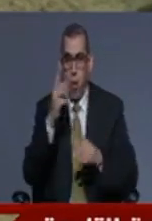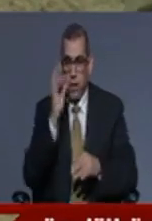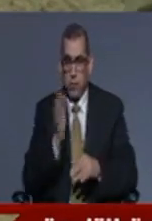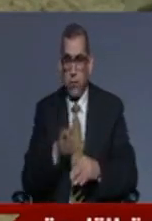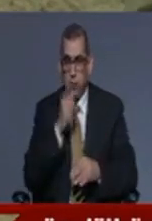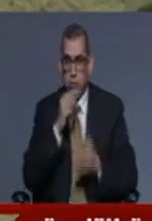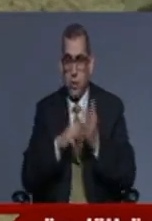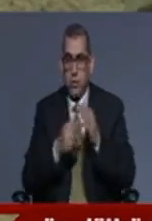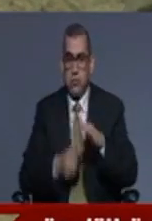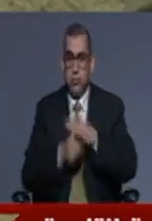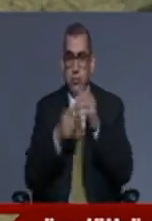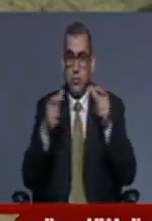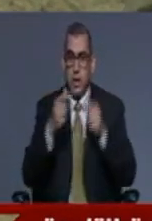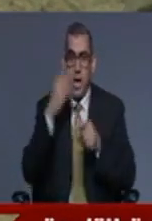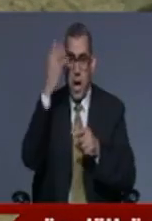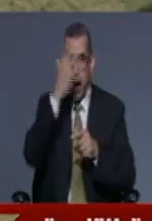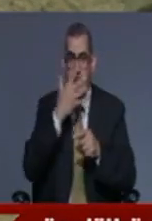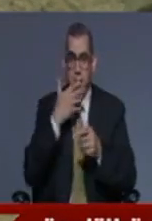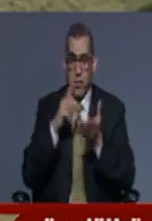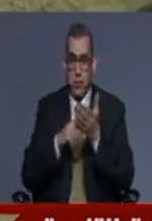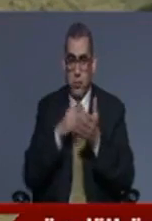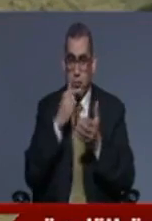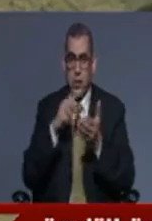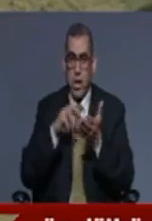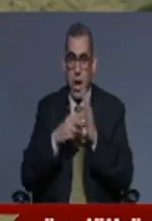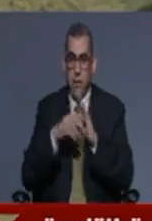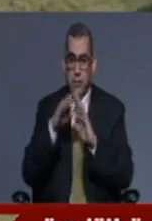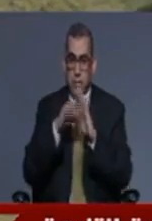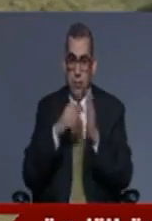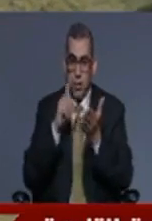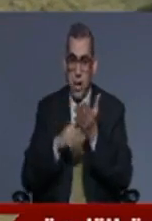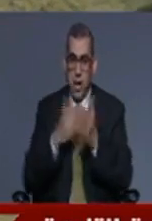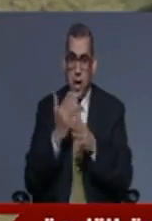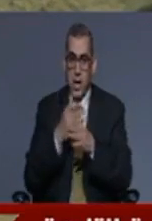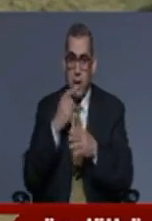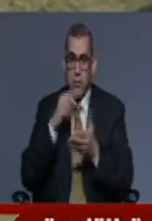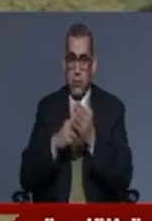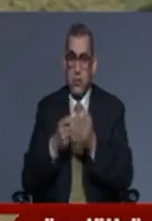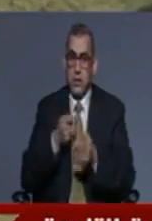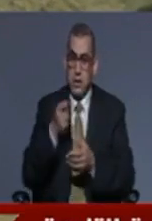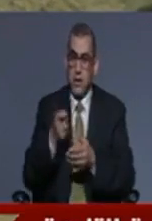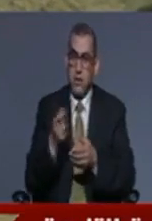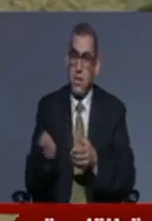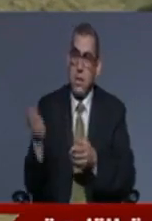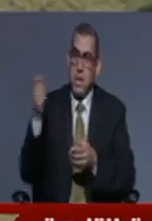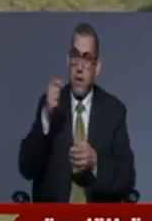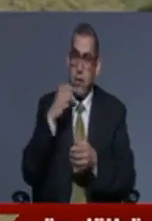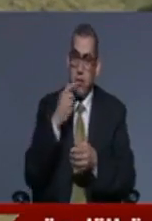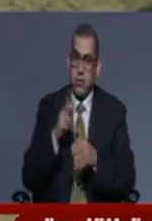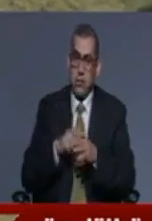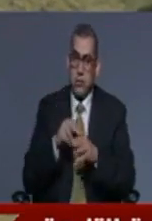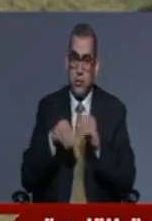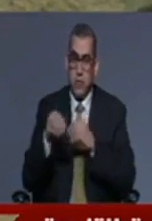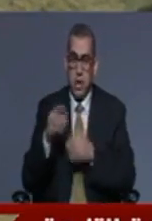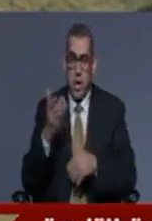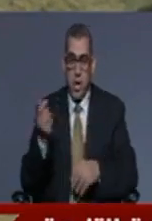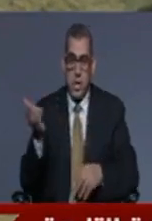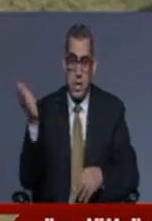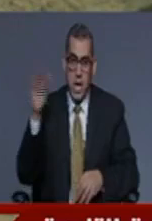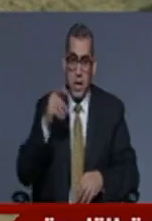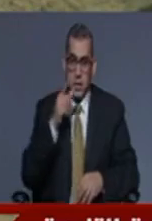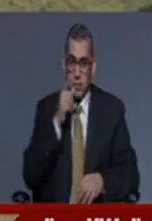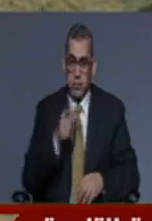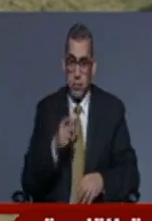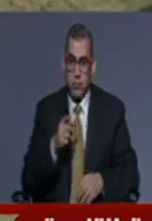أفريقيا على أنها خطر، لكنا ندفع نصف ما ندفعه اليوم في سداد الديون. إذن